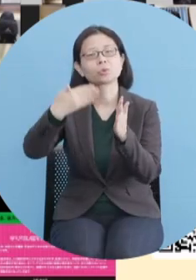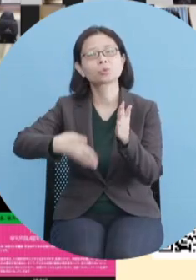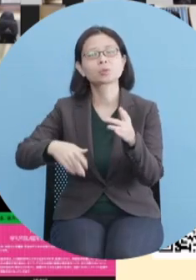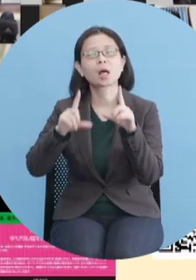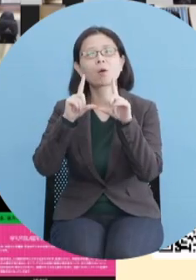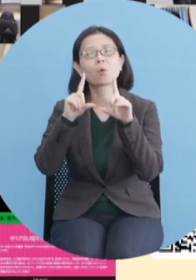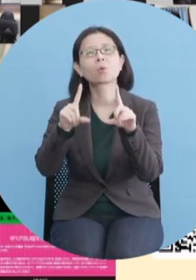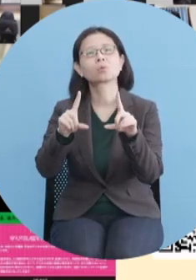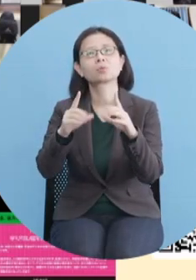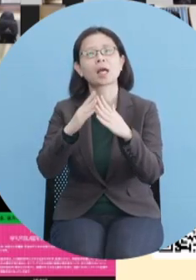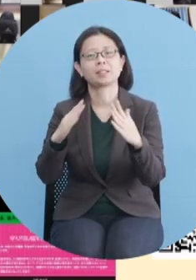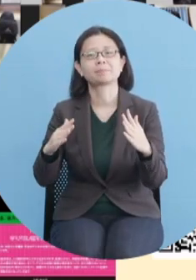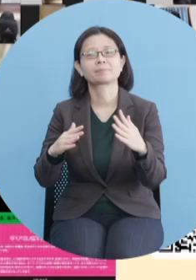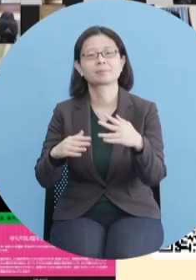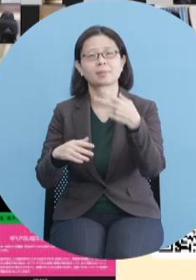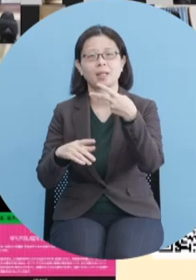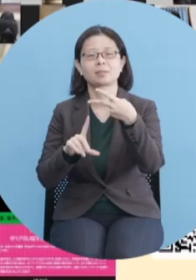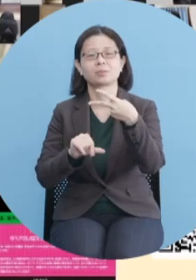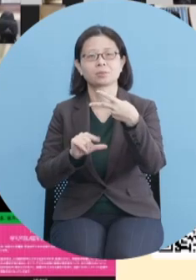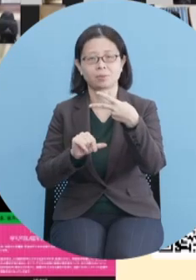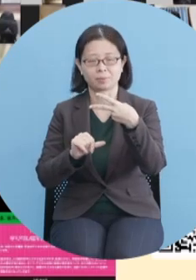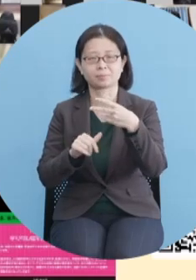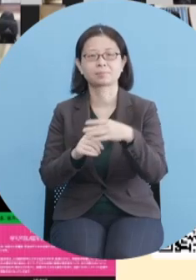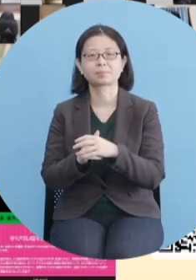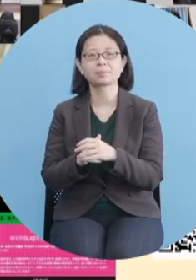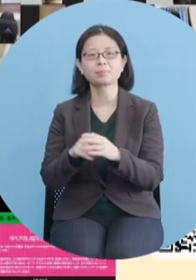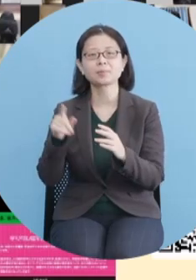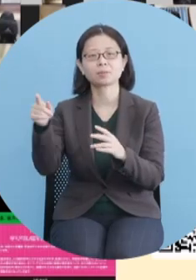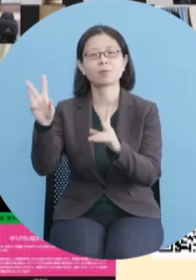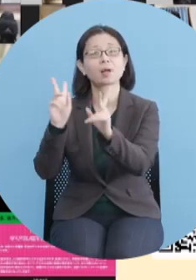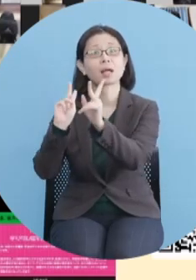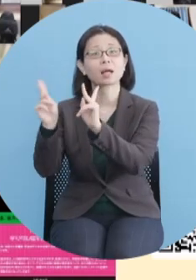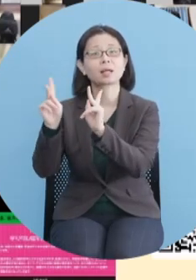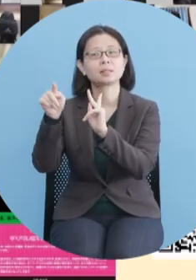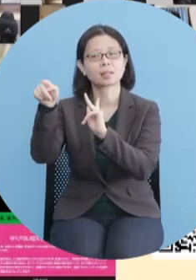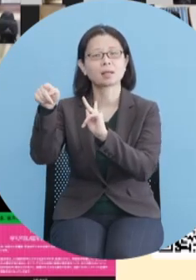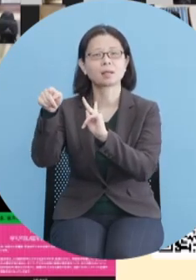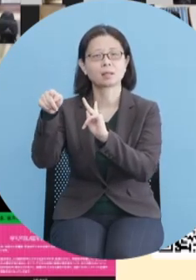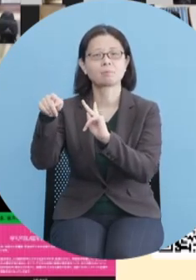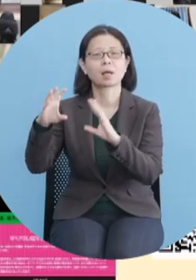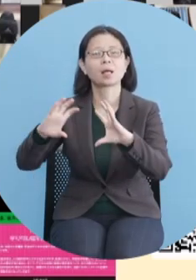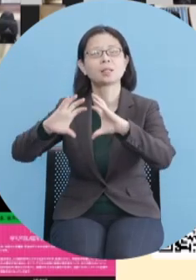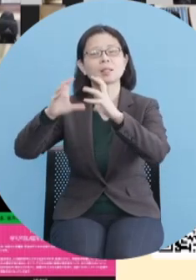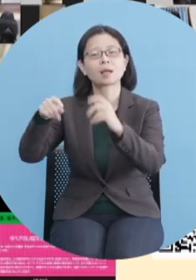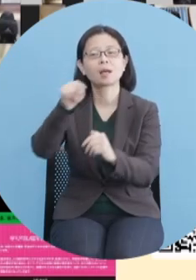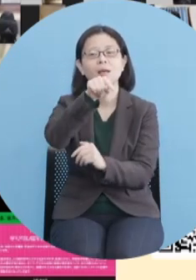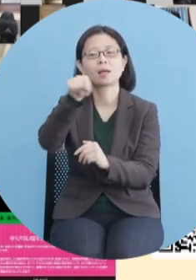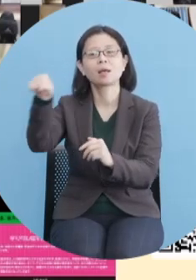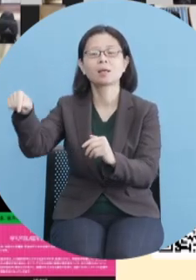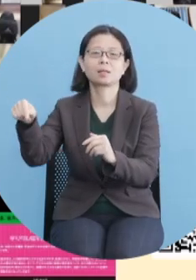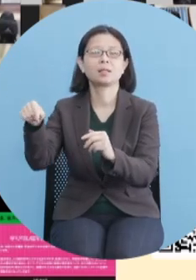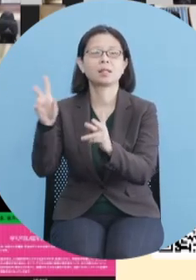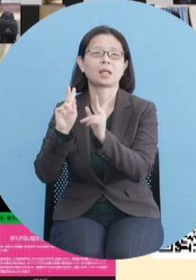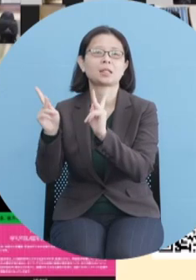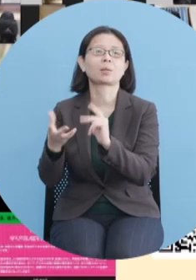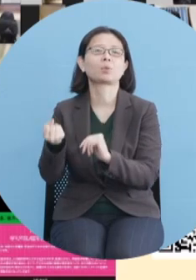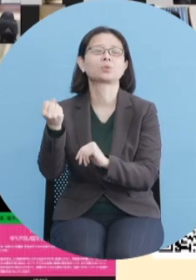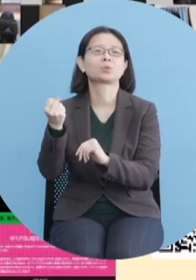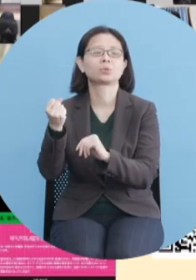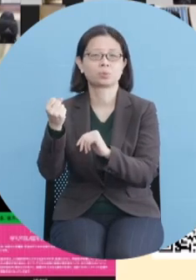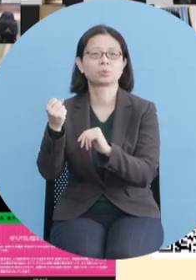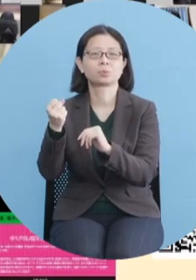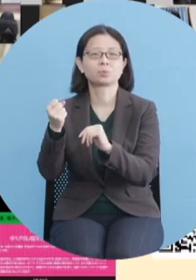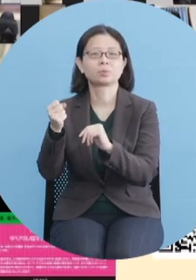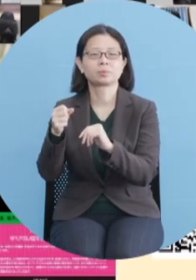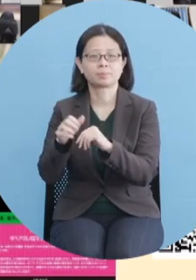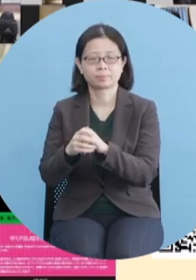な意味合いとしましてその発表をアクセンチュアさんのえグローバルえええ的